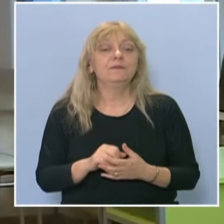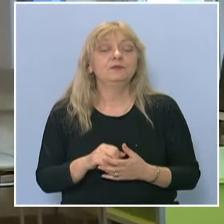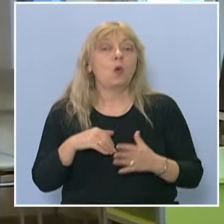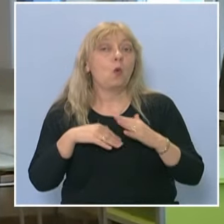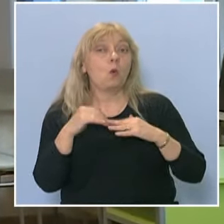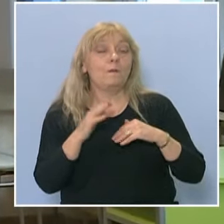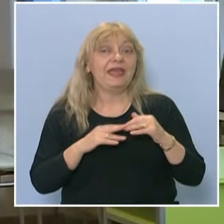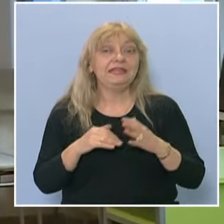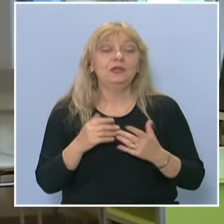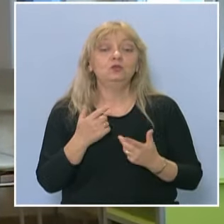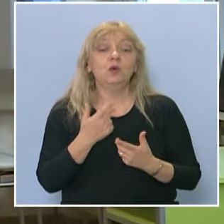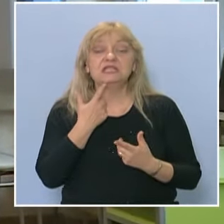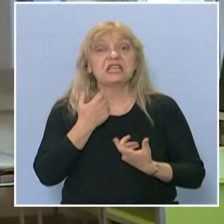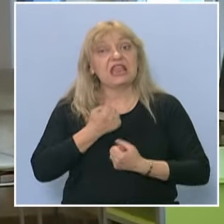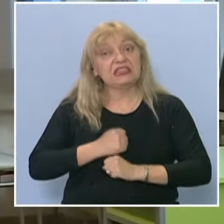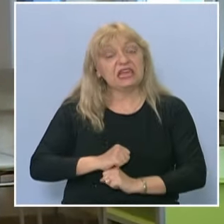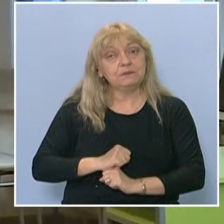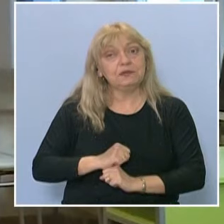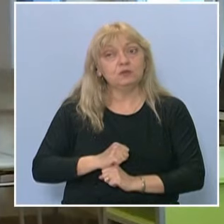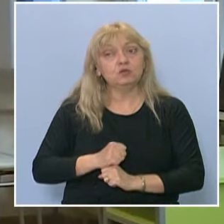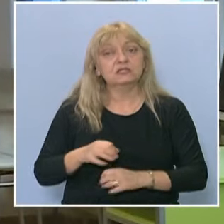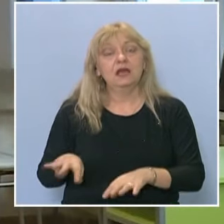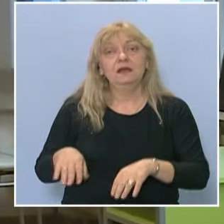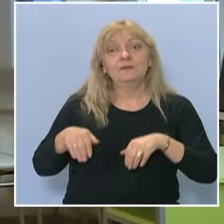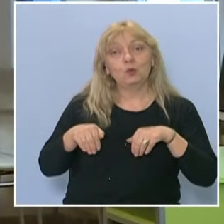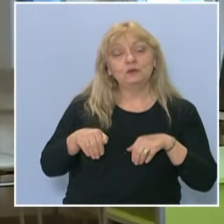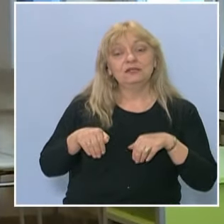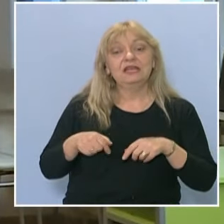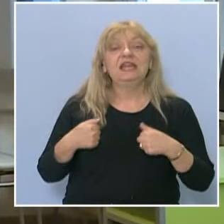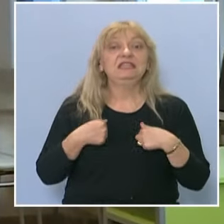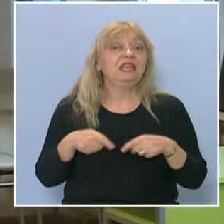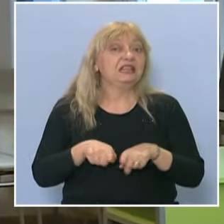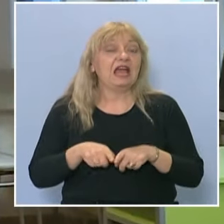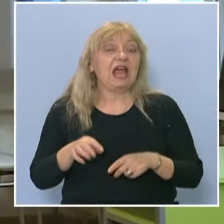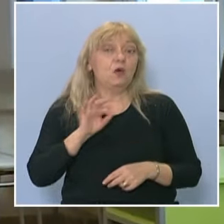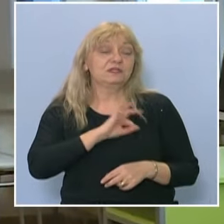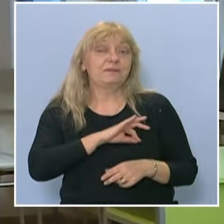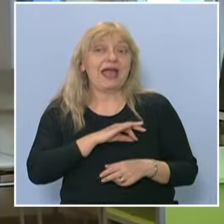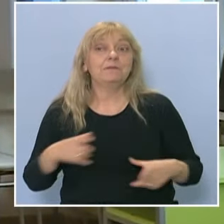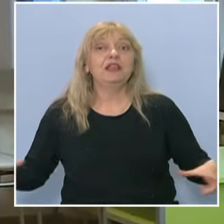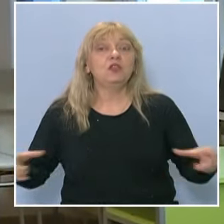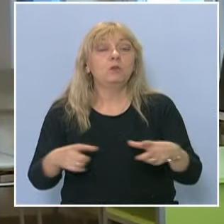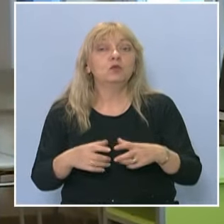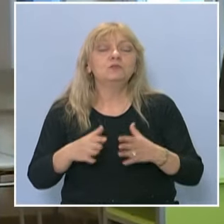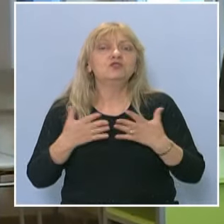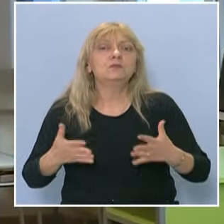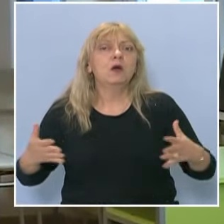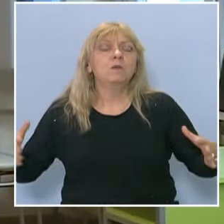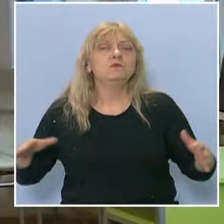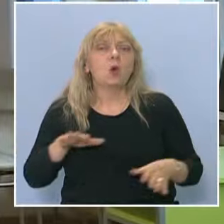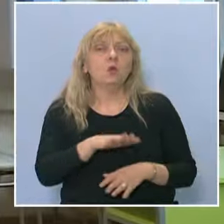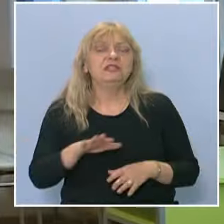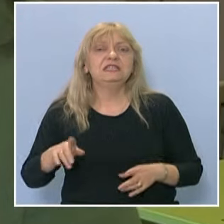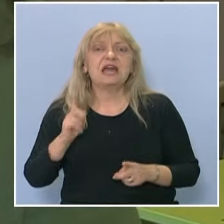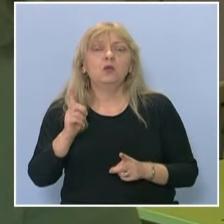умението за търпимост, за толерантност. И ние така успяхме да приобщим доста наши деца, които са от